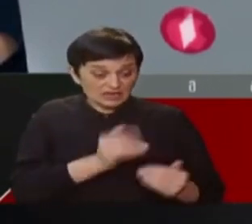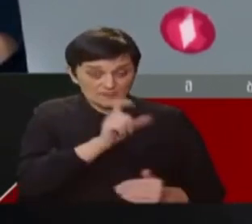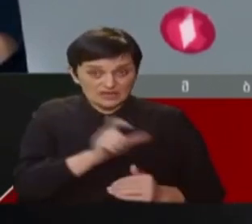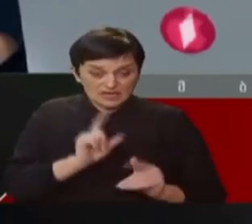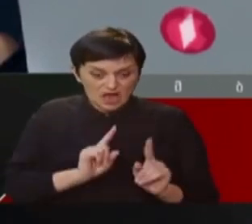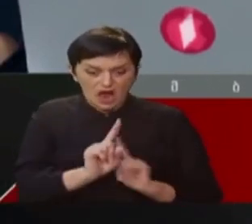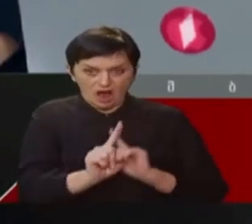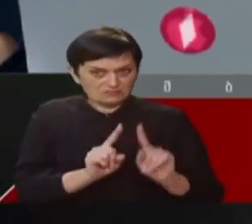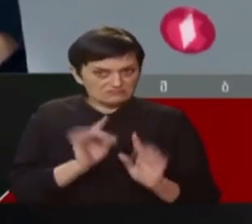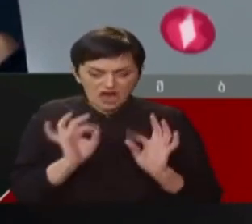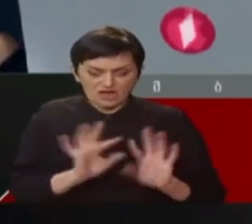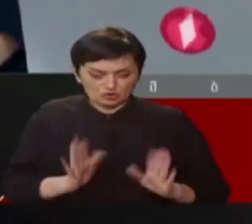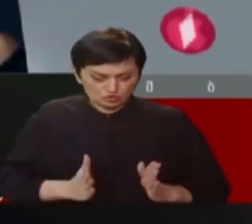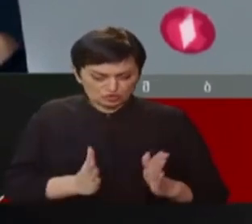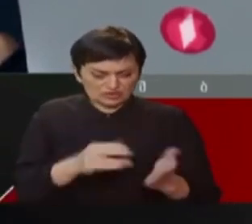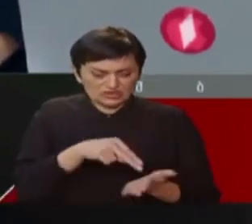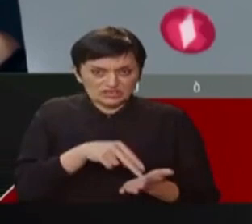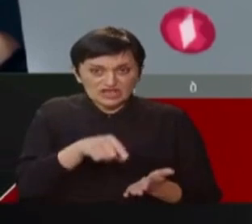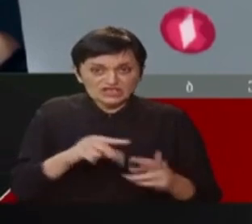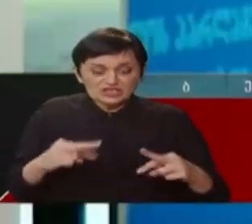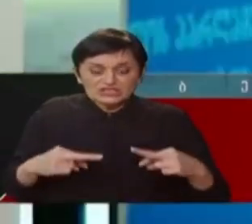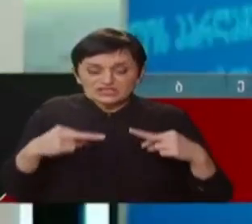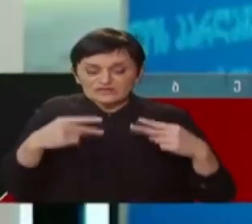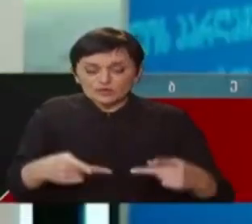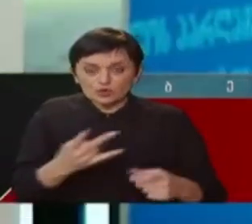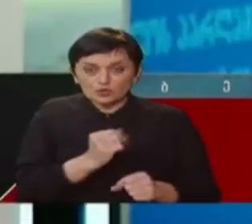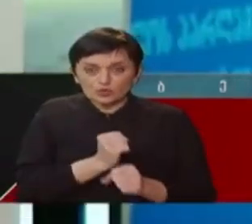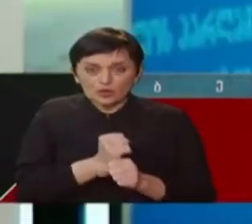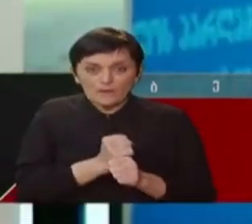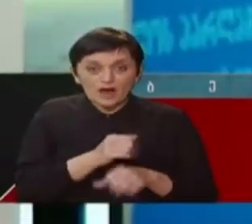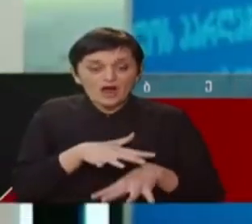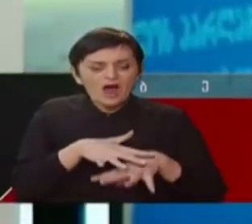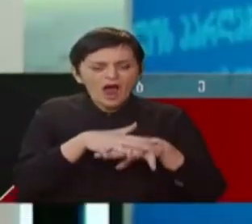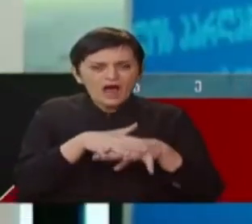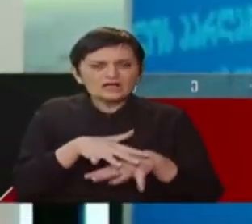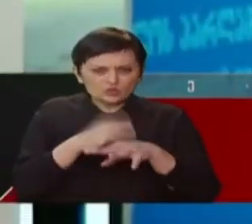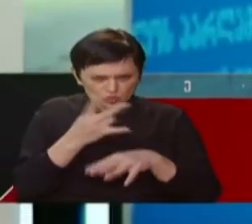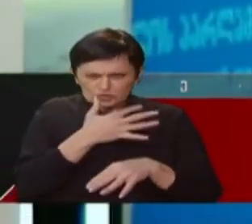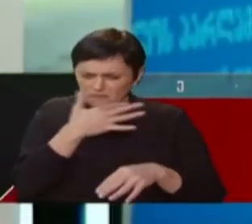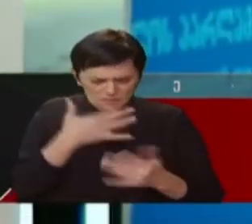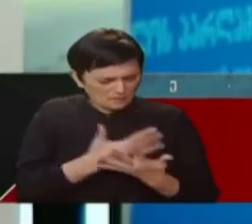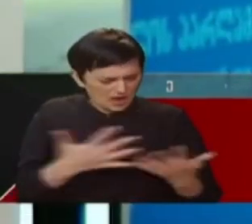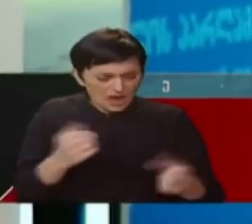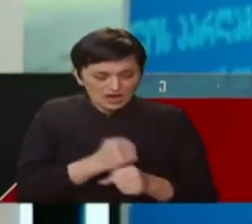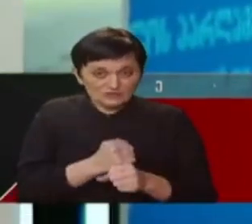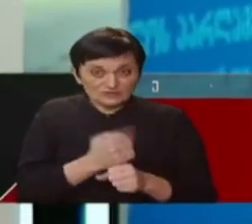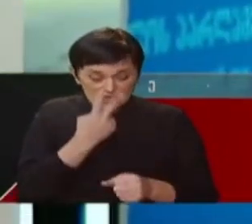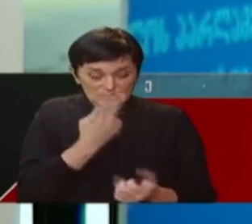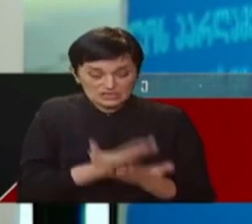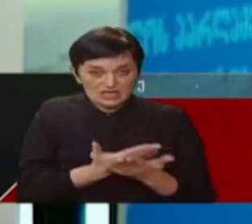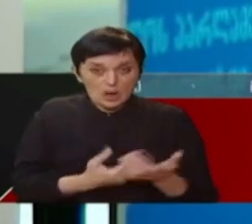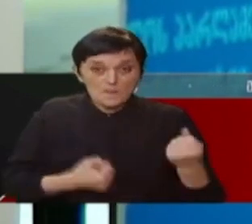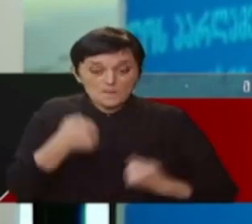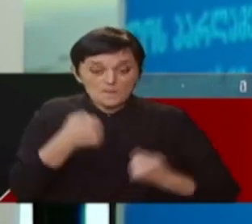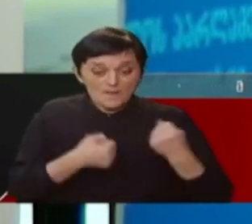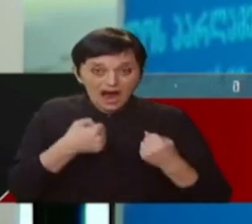იქეთ ცხადია, რომ არასწორად გზაზე დგას და მანცლება უნდა გააკეთოს. აქციები რიცით რამდენ ამაზეა გასაკეთებელი მართლა? აი ნახეთ, მანქანის